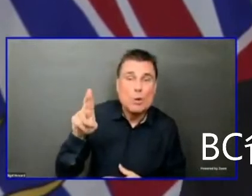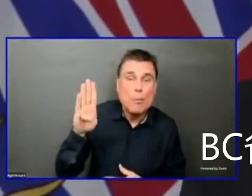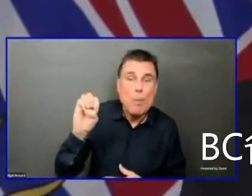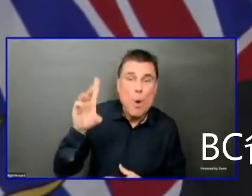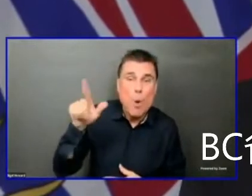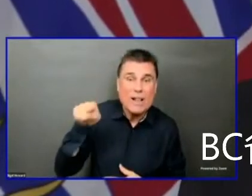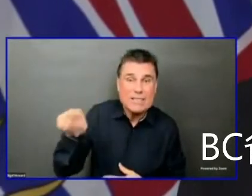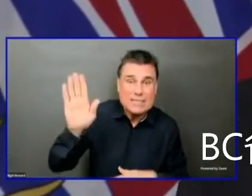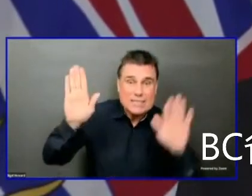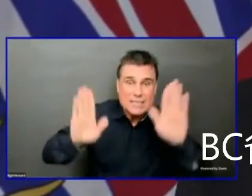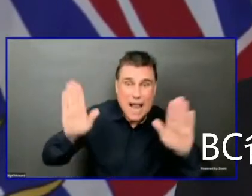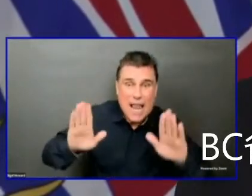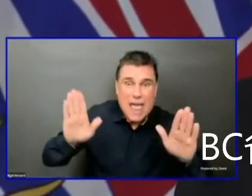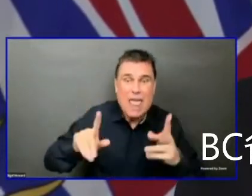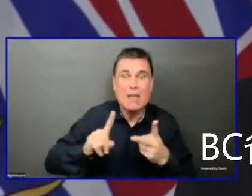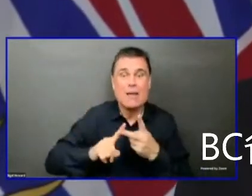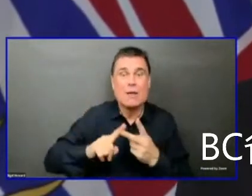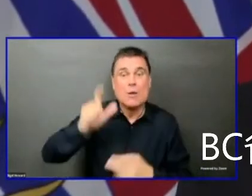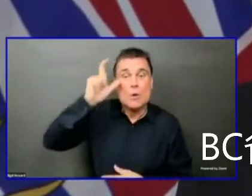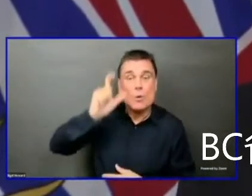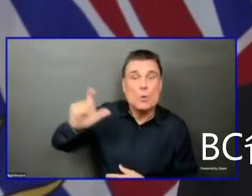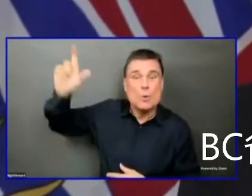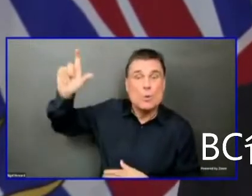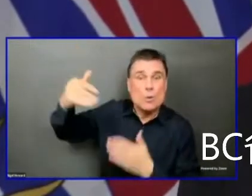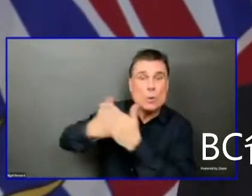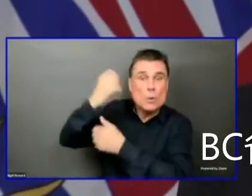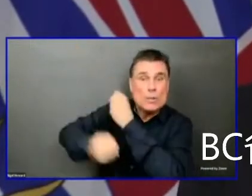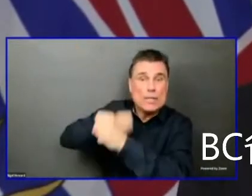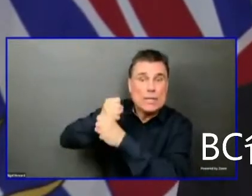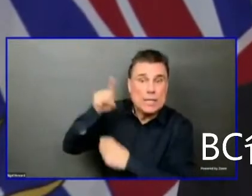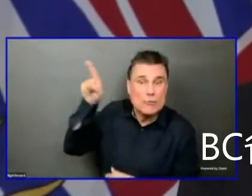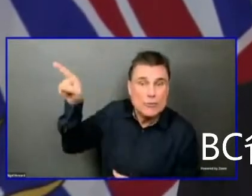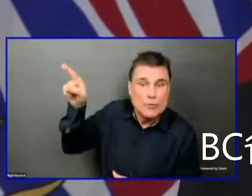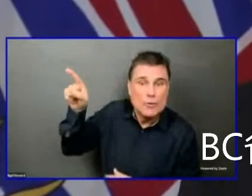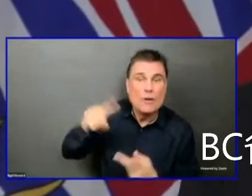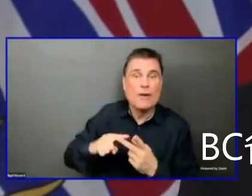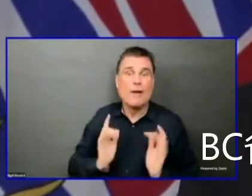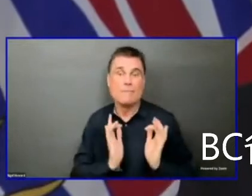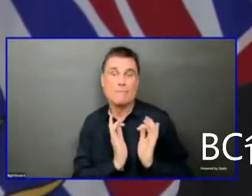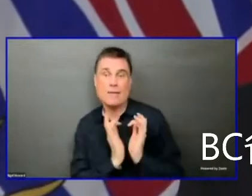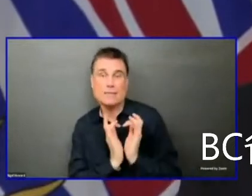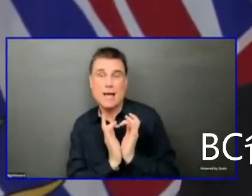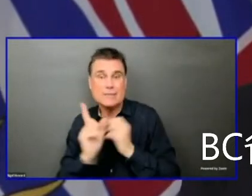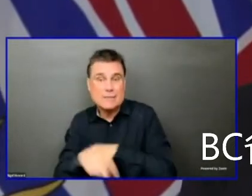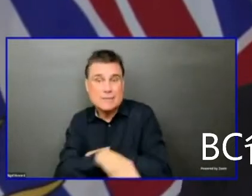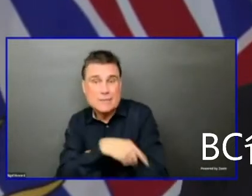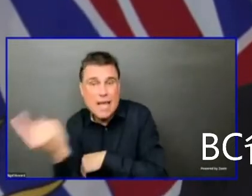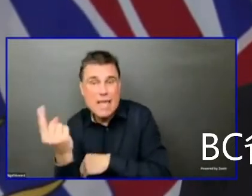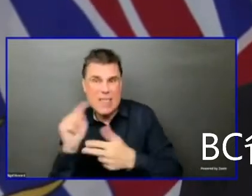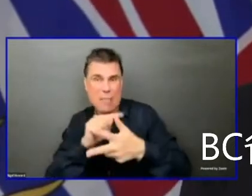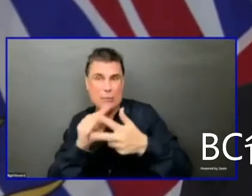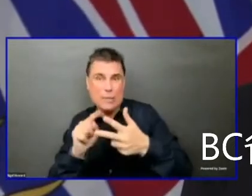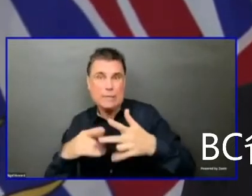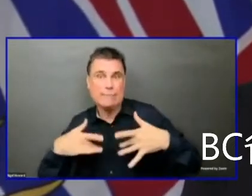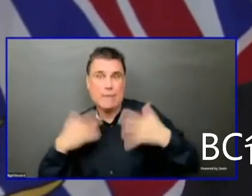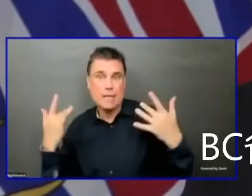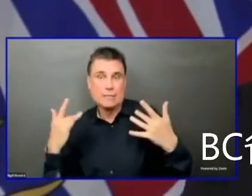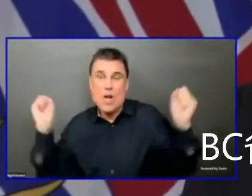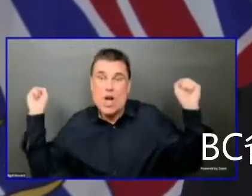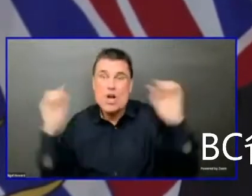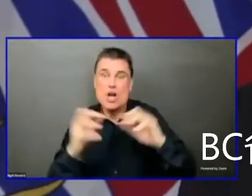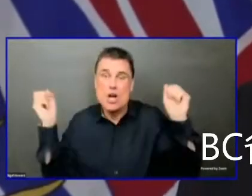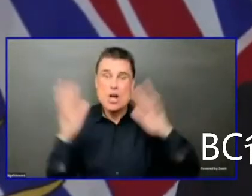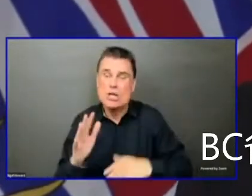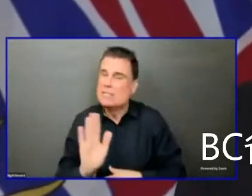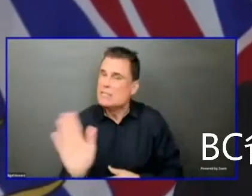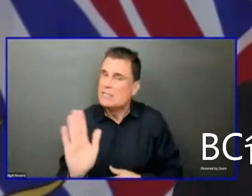国 important 新年以 opportunity 及 for 情 us 人 to 节 either allow the 每一 virus 个 to 人都 spread 每一个节日 or 都 to 使得 slow 病 it 毒 down 会传播 even 很 more. 容易，所以 Whether 希 we're